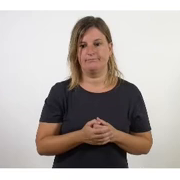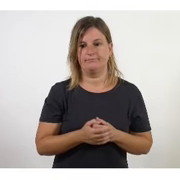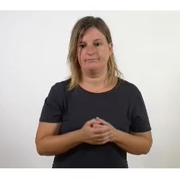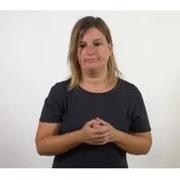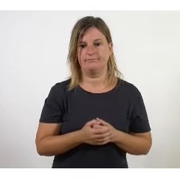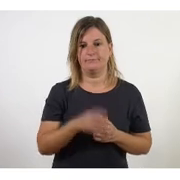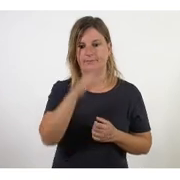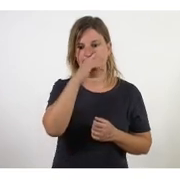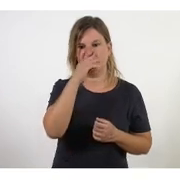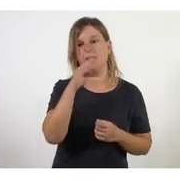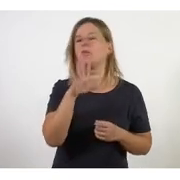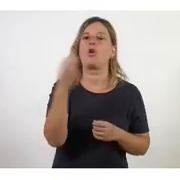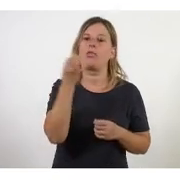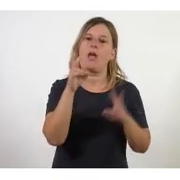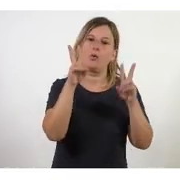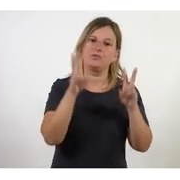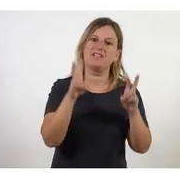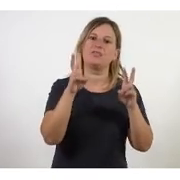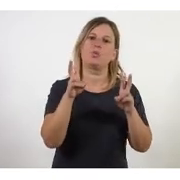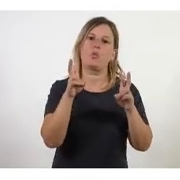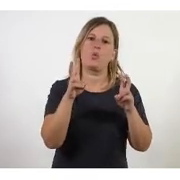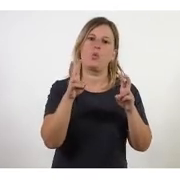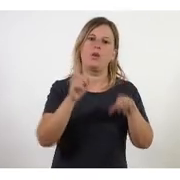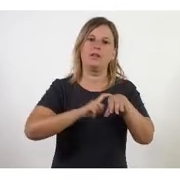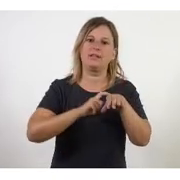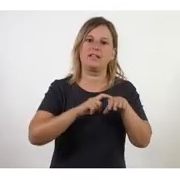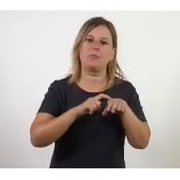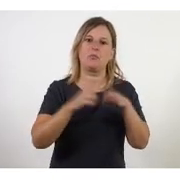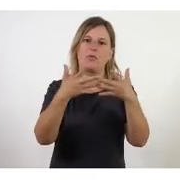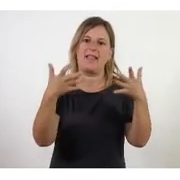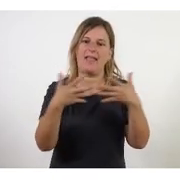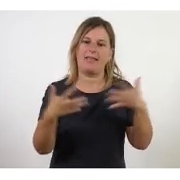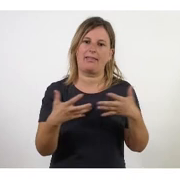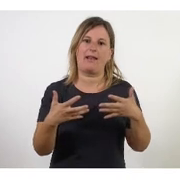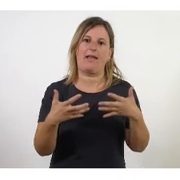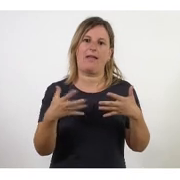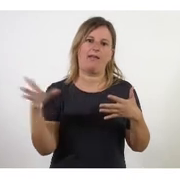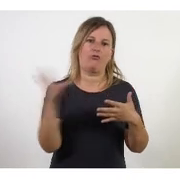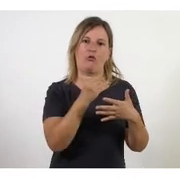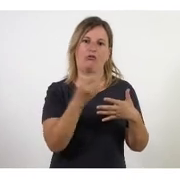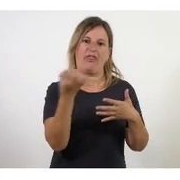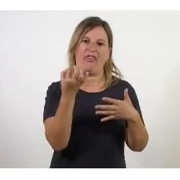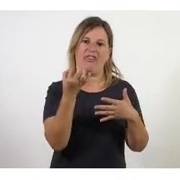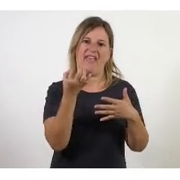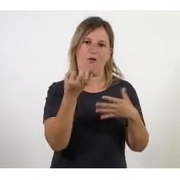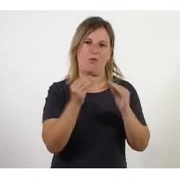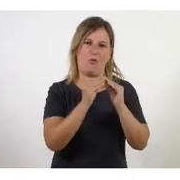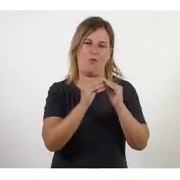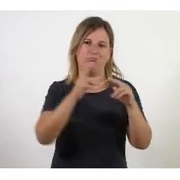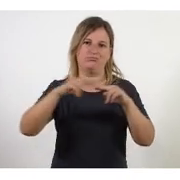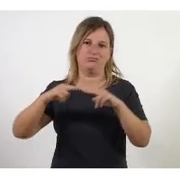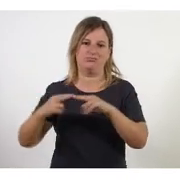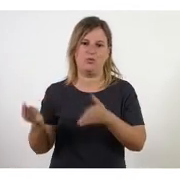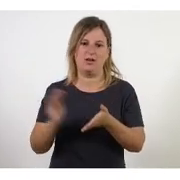una de nova, ficar-li el títol, vale? Ficar-li el text prova. Vale? Ja tenim aquí la primera